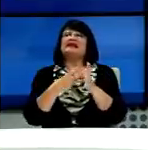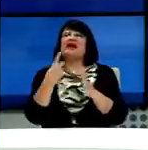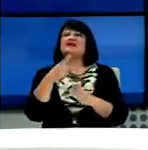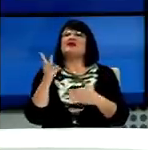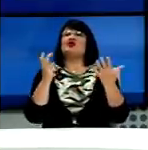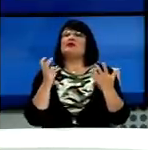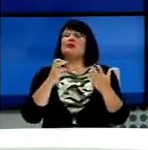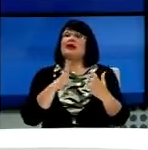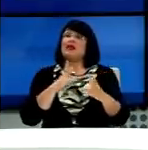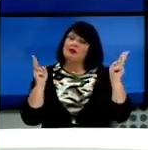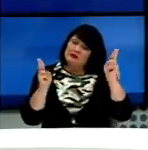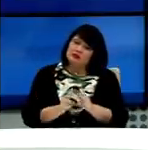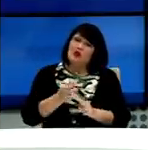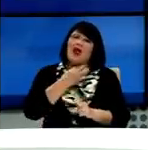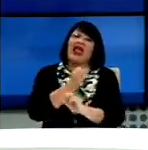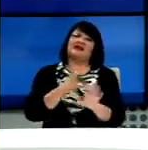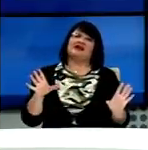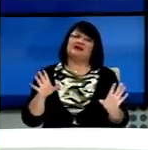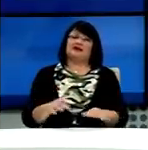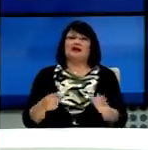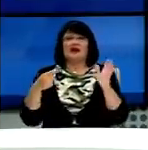3.170 λιγότεροι στο έκτακτο προσωπικό,